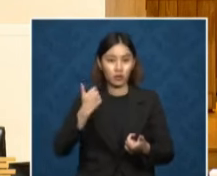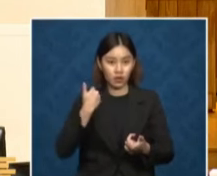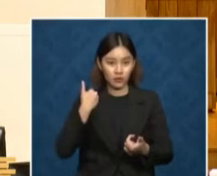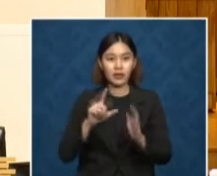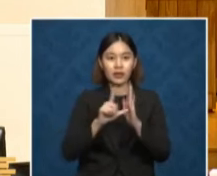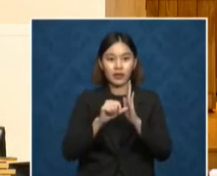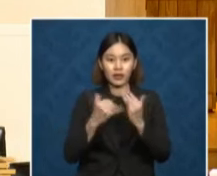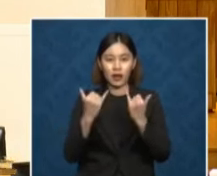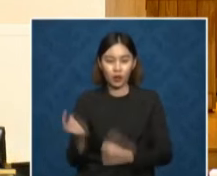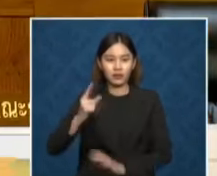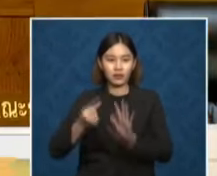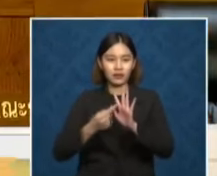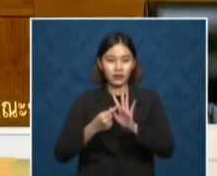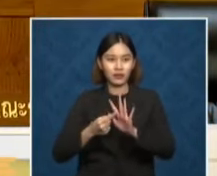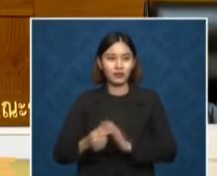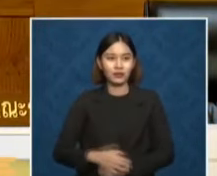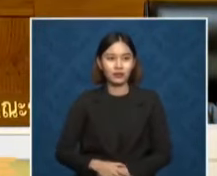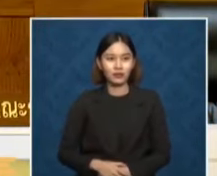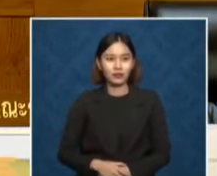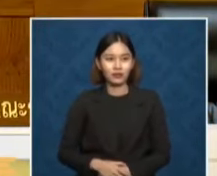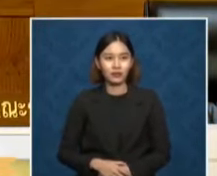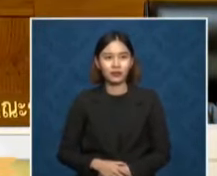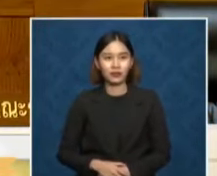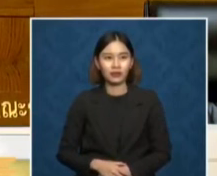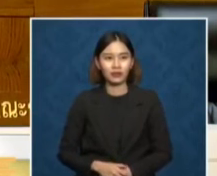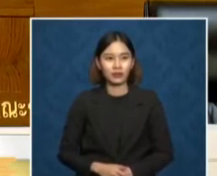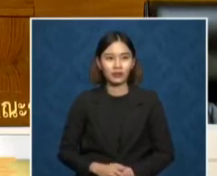ความว่ามีการคัดเลือกจากบุคคลที่เป็นนักโทษเด็ดขาด